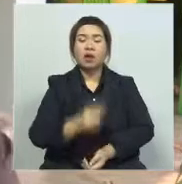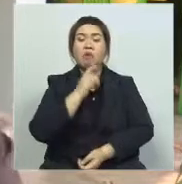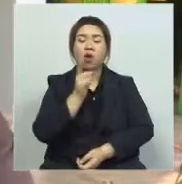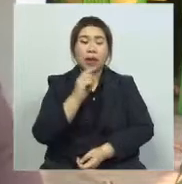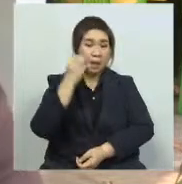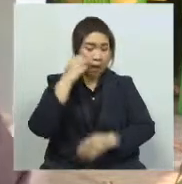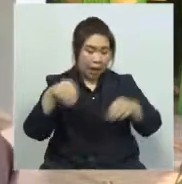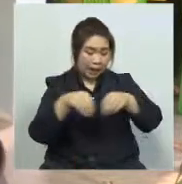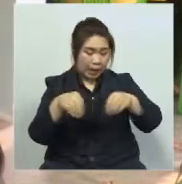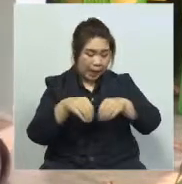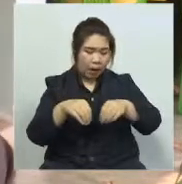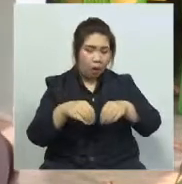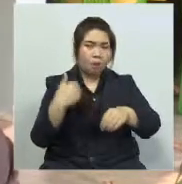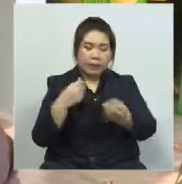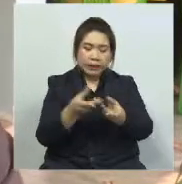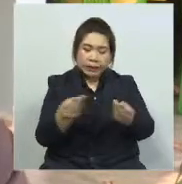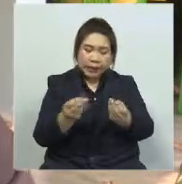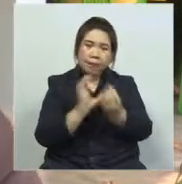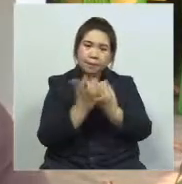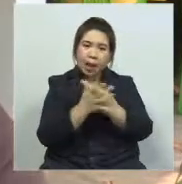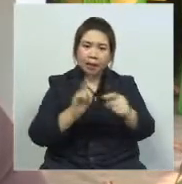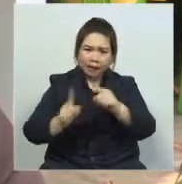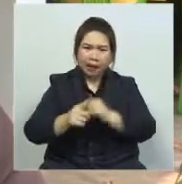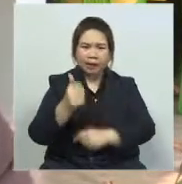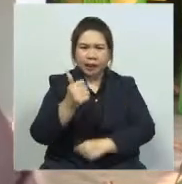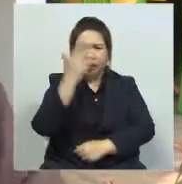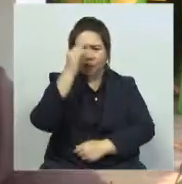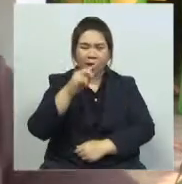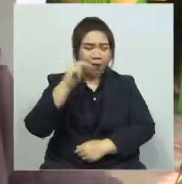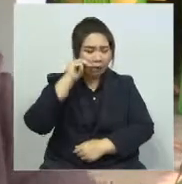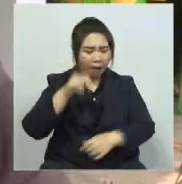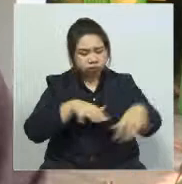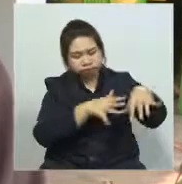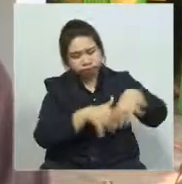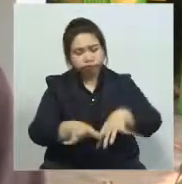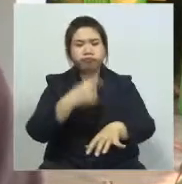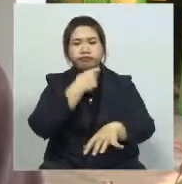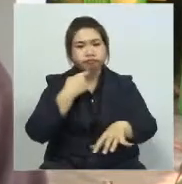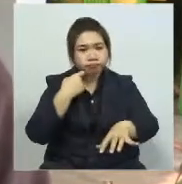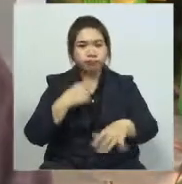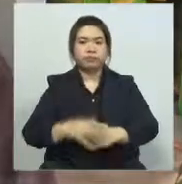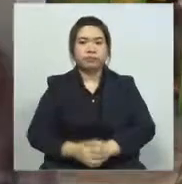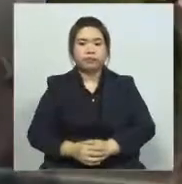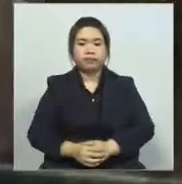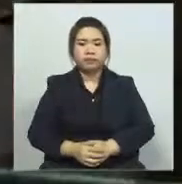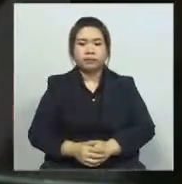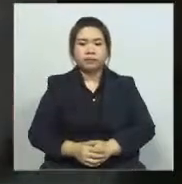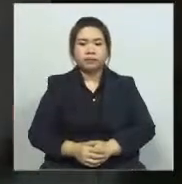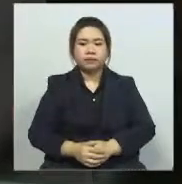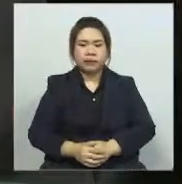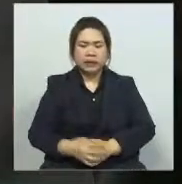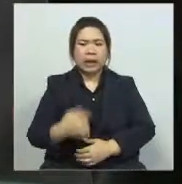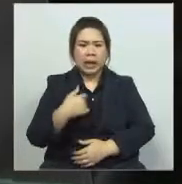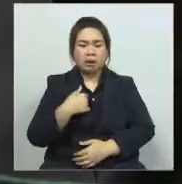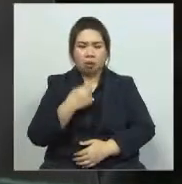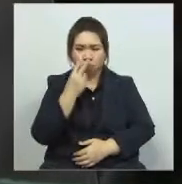คียงๆก็จะได้ปลูกผักปลูกอะไรอย่างเงี้ยเพราะหน้าแล้งจะไม่มีน้ำอยู่น้ำจะไหลไปหมด ผมดูมาแล้วแต่